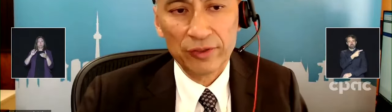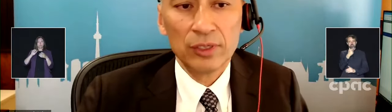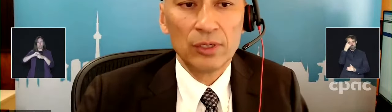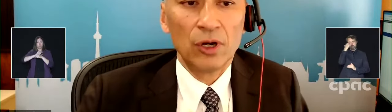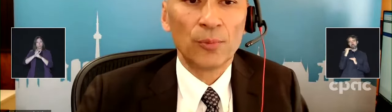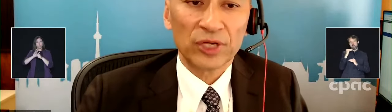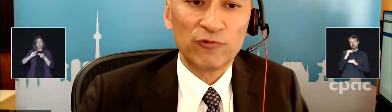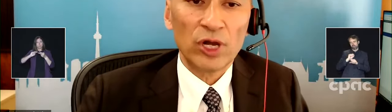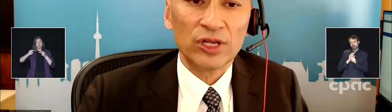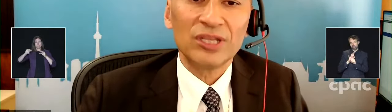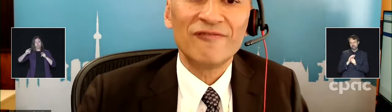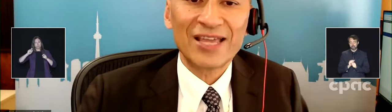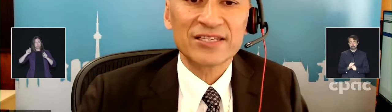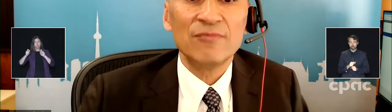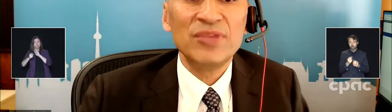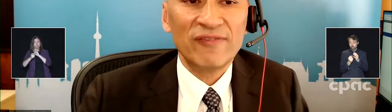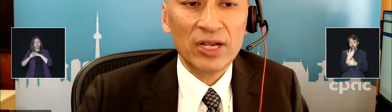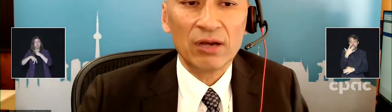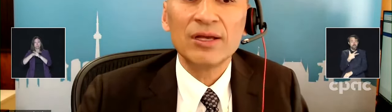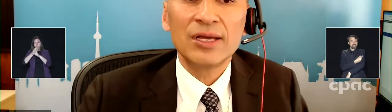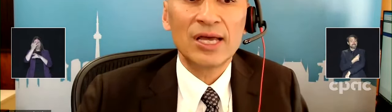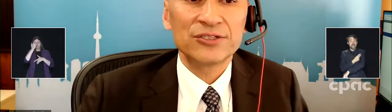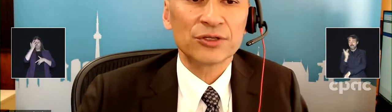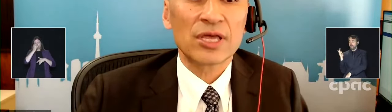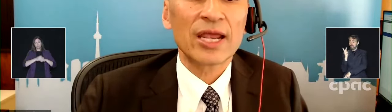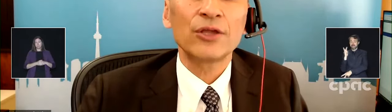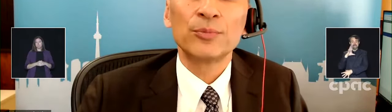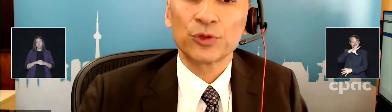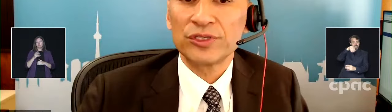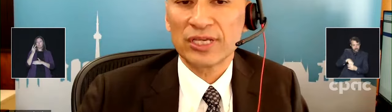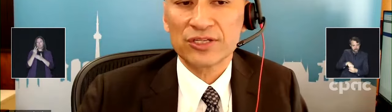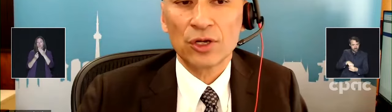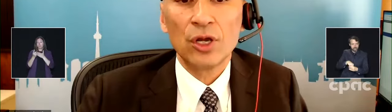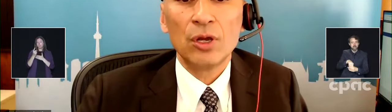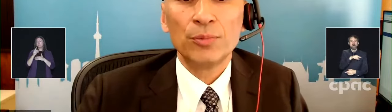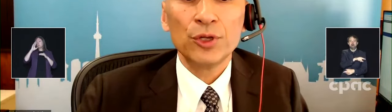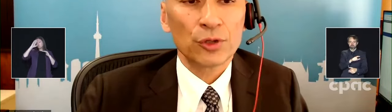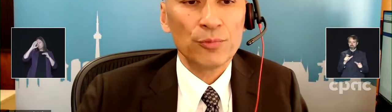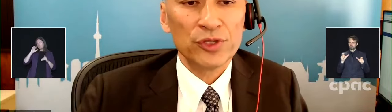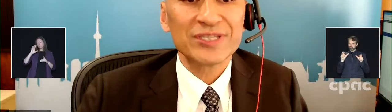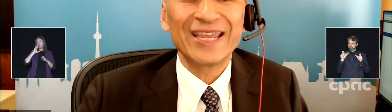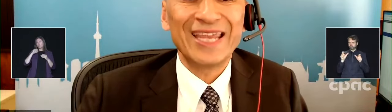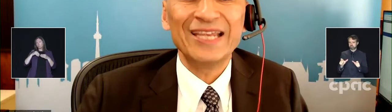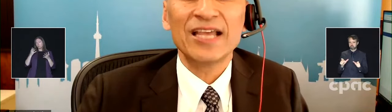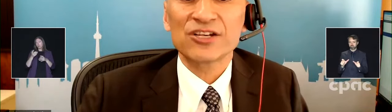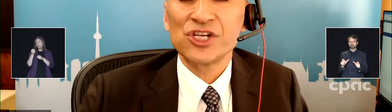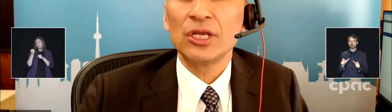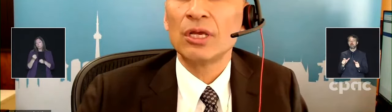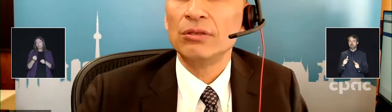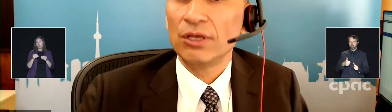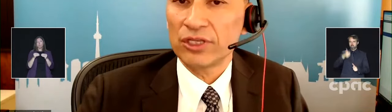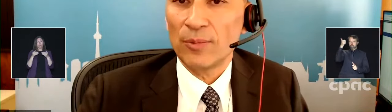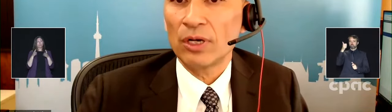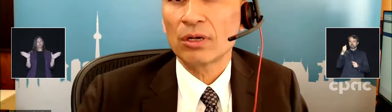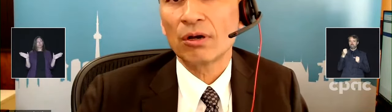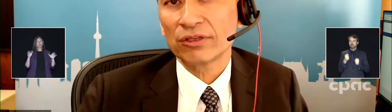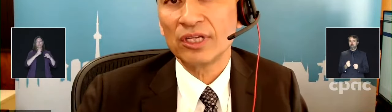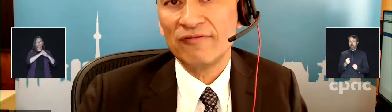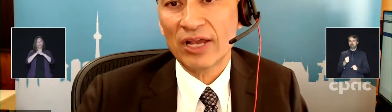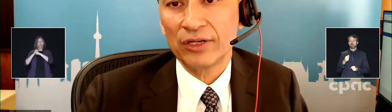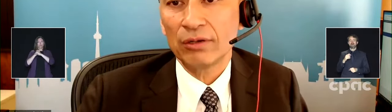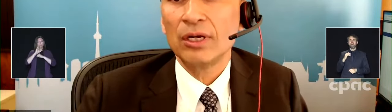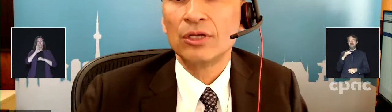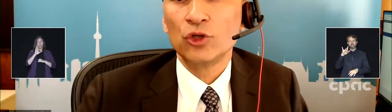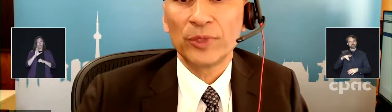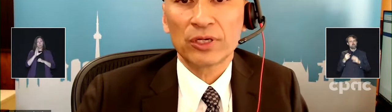On prévoit que le vaccin bivalent assurera une protection plus robuste et élargie, notamment contre les variants